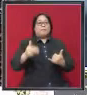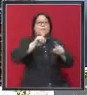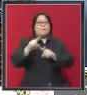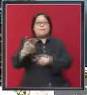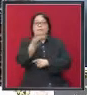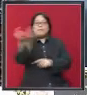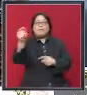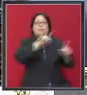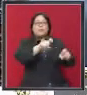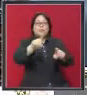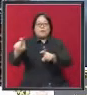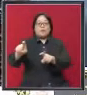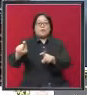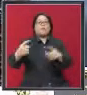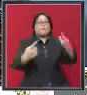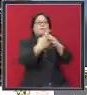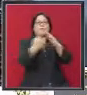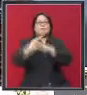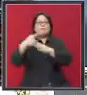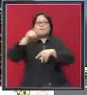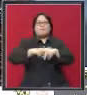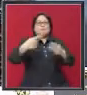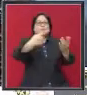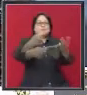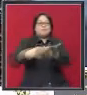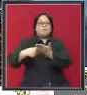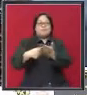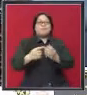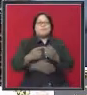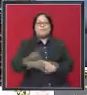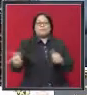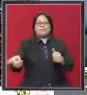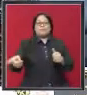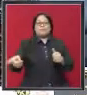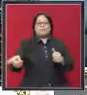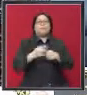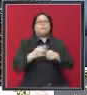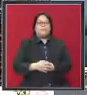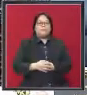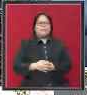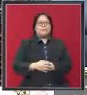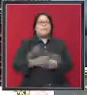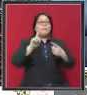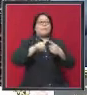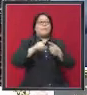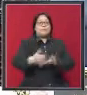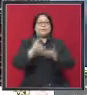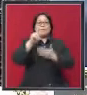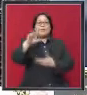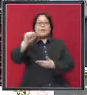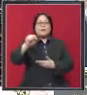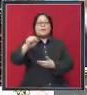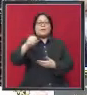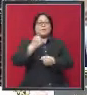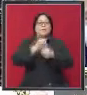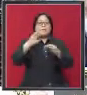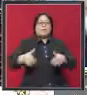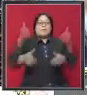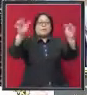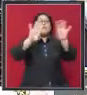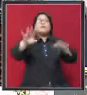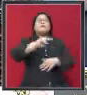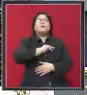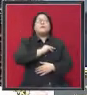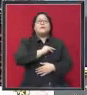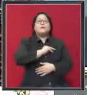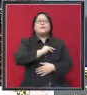menjawab beberapa soalan yang telah berbangkit ketika sesi perbahasan. Pertama adalah berkaitan bantuan khas kewangan petugas barisan hadapan.